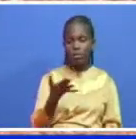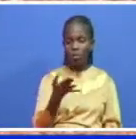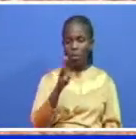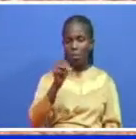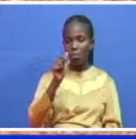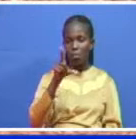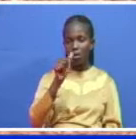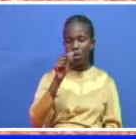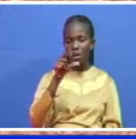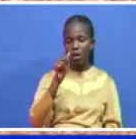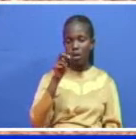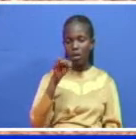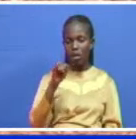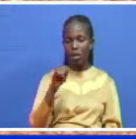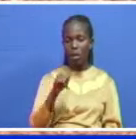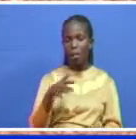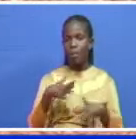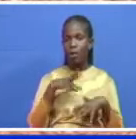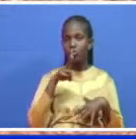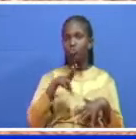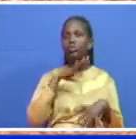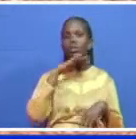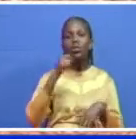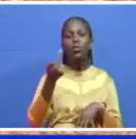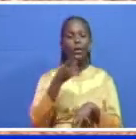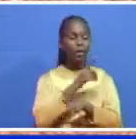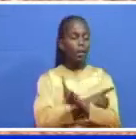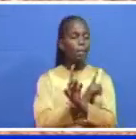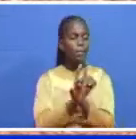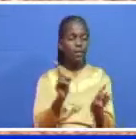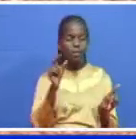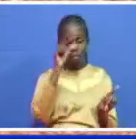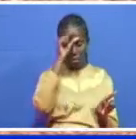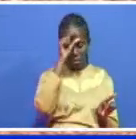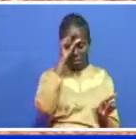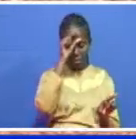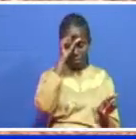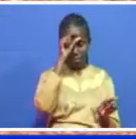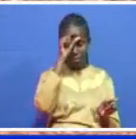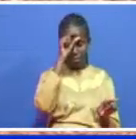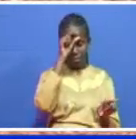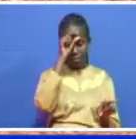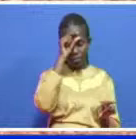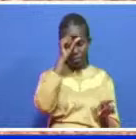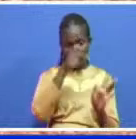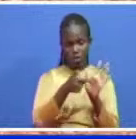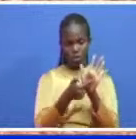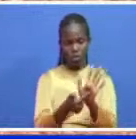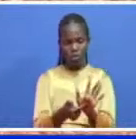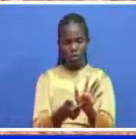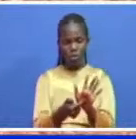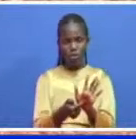muthenyomwe na ogwiria serikali ni ende na kuona nyakana